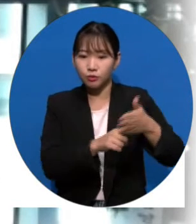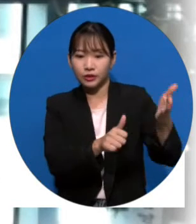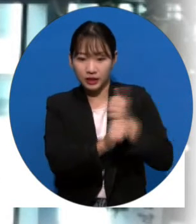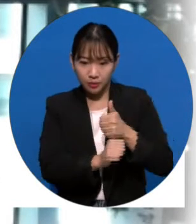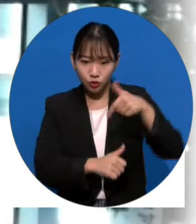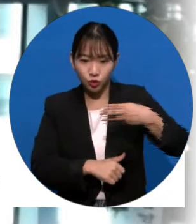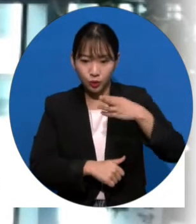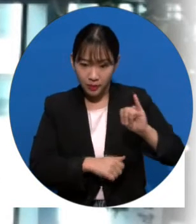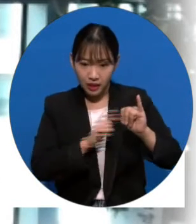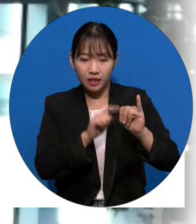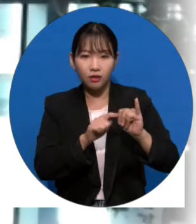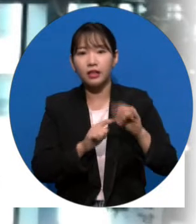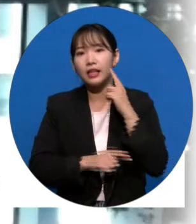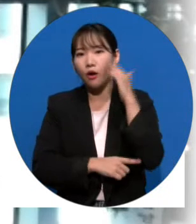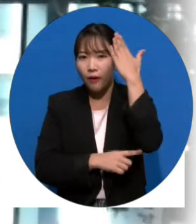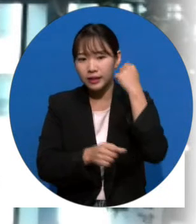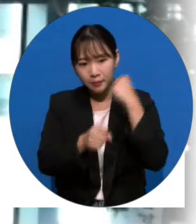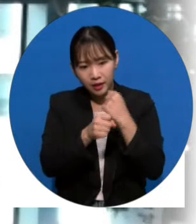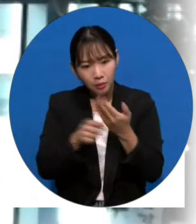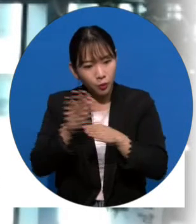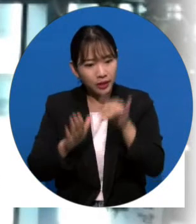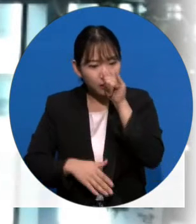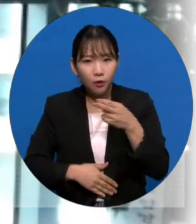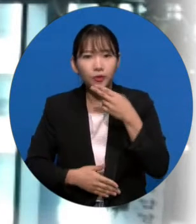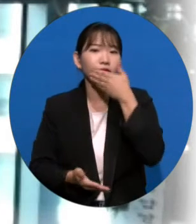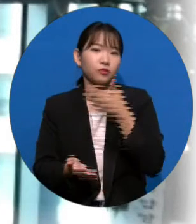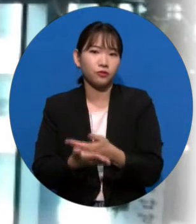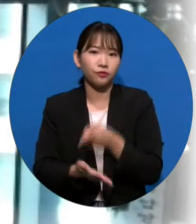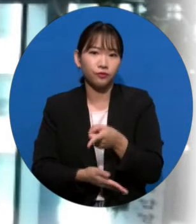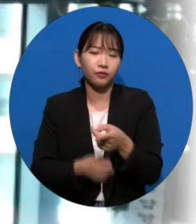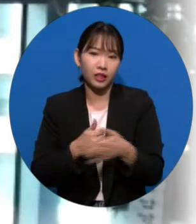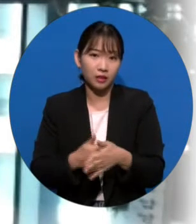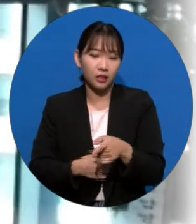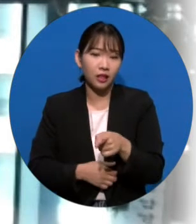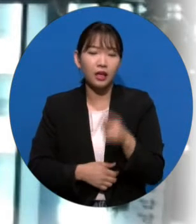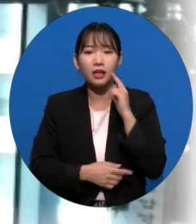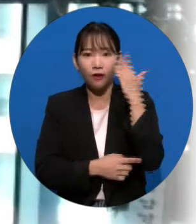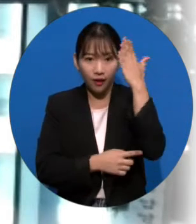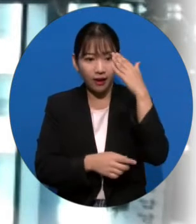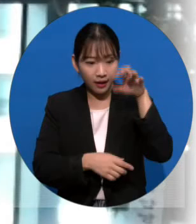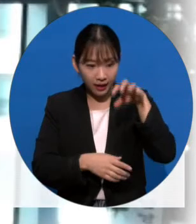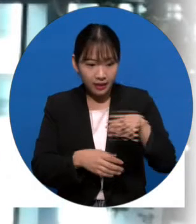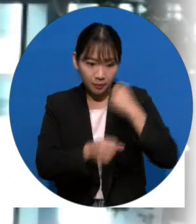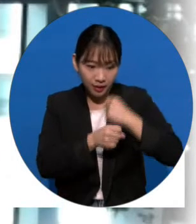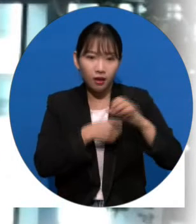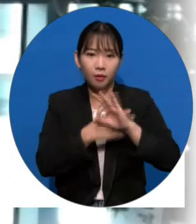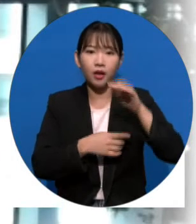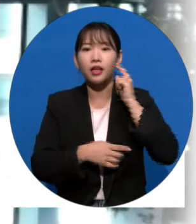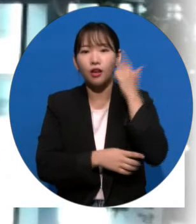굴비를 영광에서 가공을 했냐 안 했냐가 중요한 거거든요. 그래서 그러한 방향으로 영광에서 가공하면